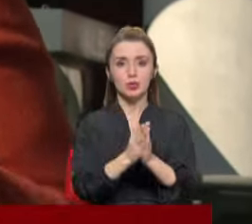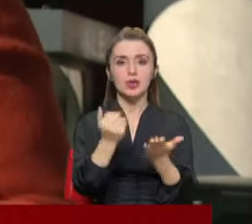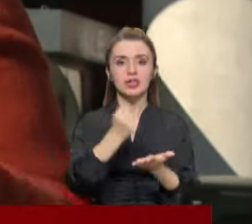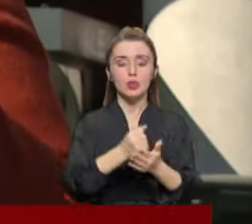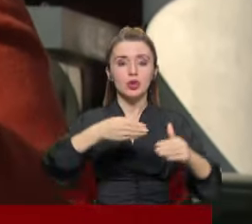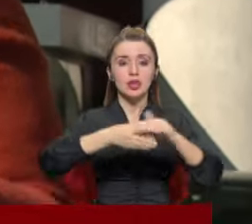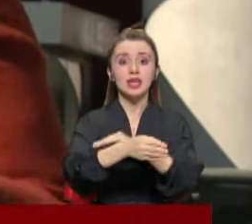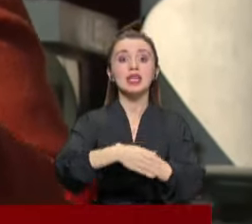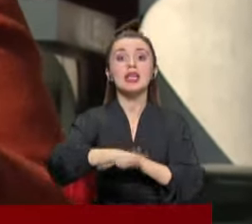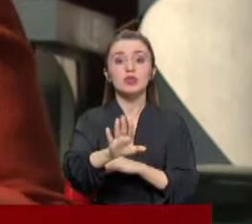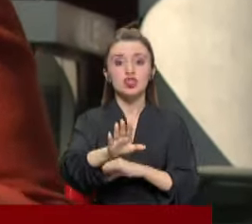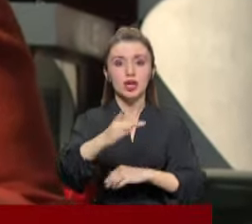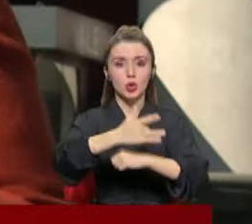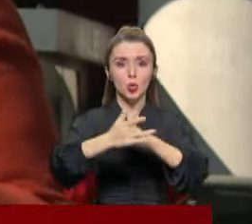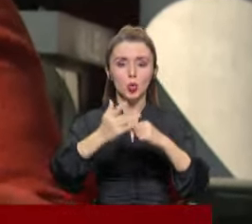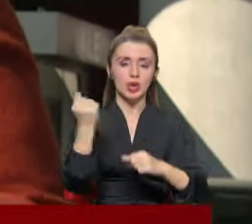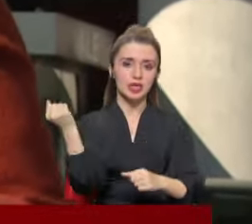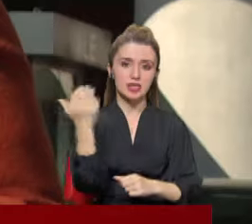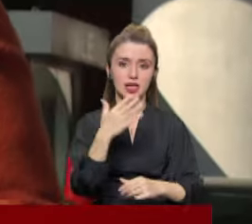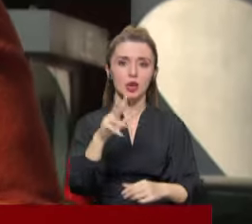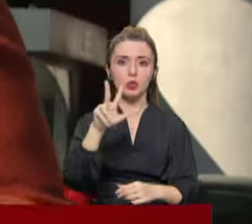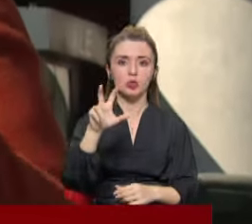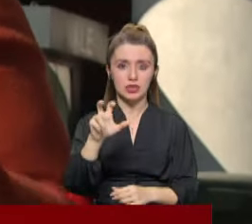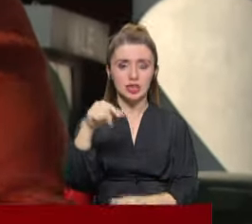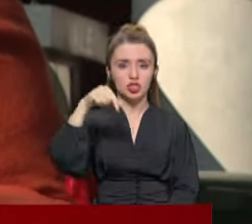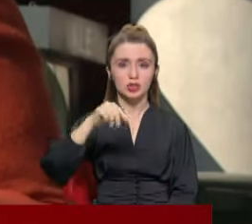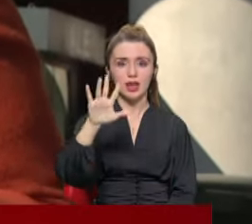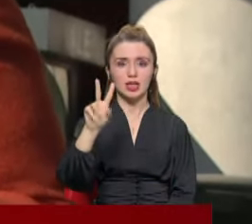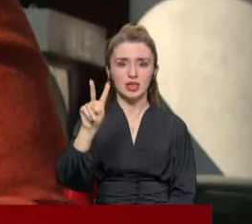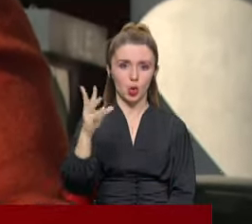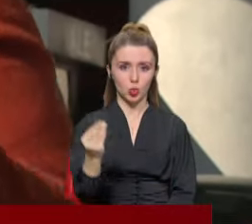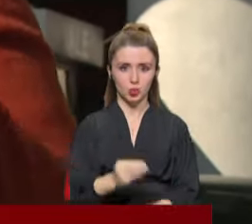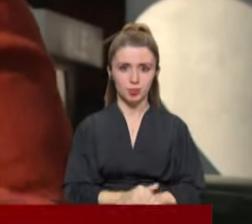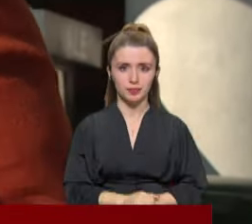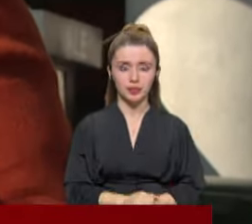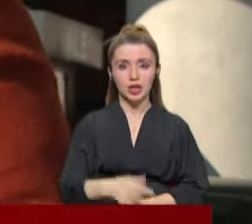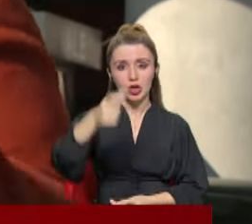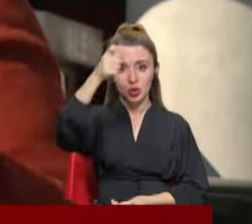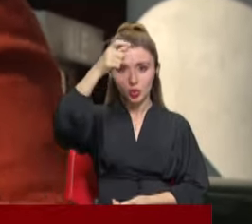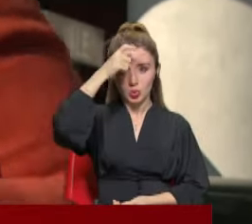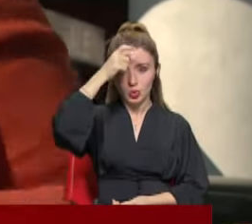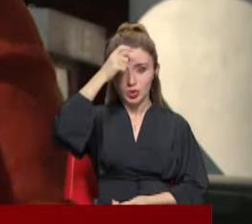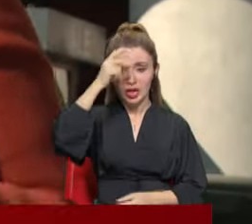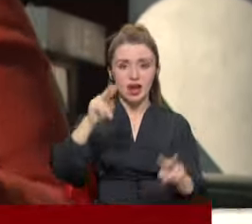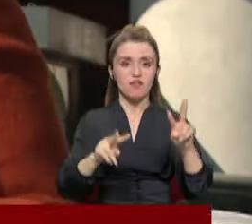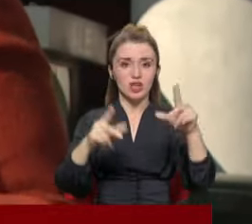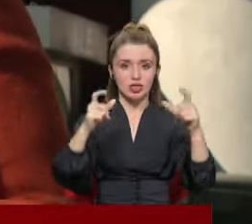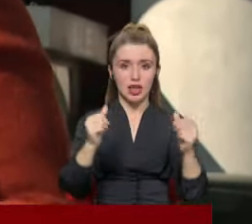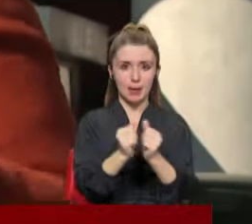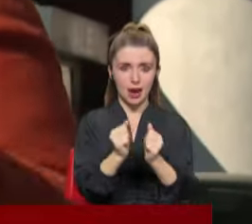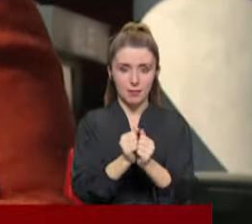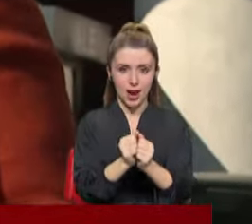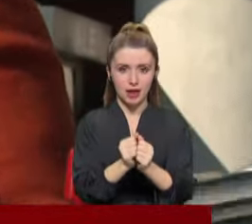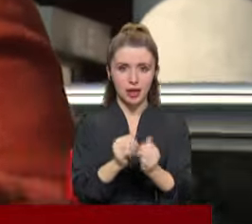pasaportuyla girilemeyecek ülkelerin sayısı 38'den 52'ye yükseldi. Türkiye, Venezuela ile